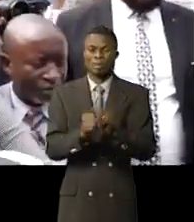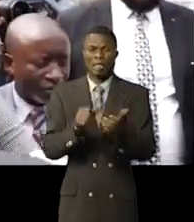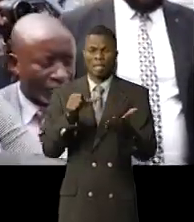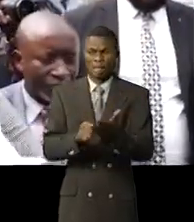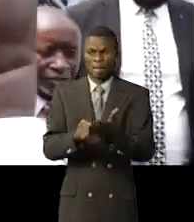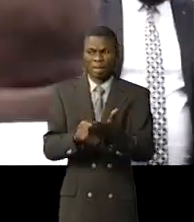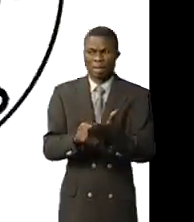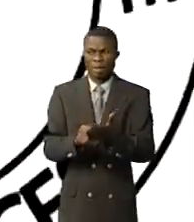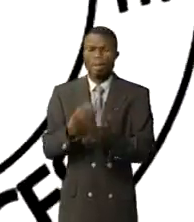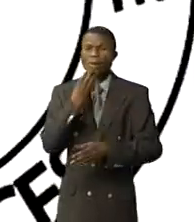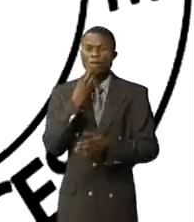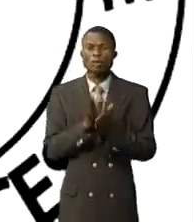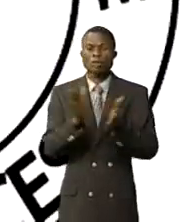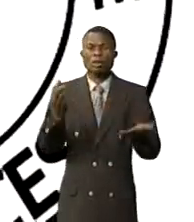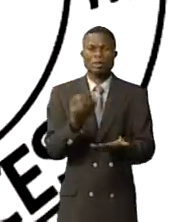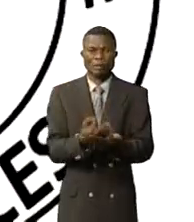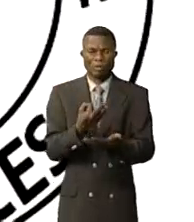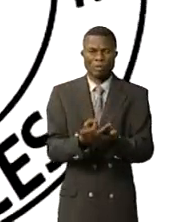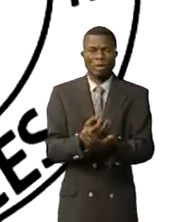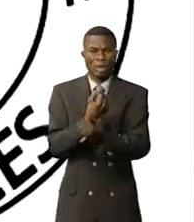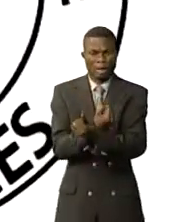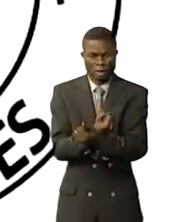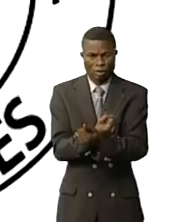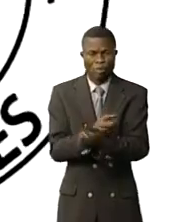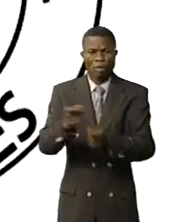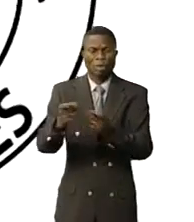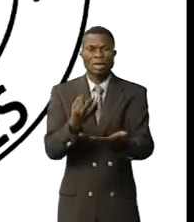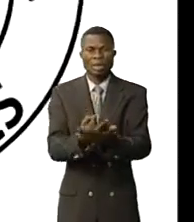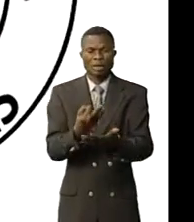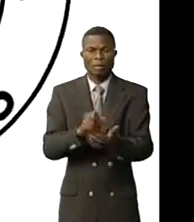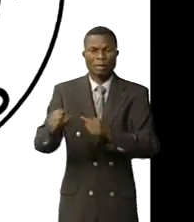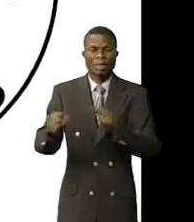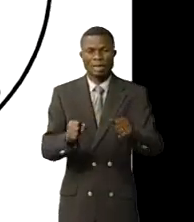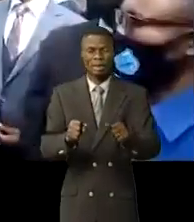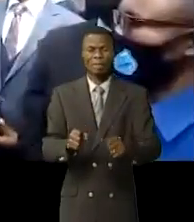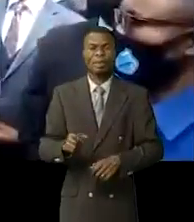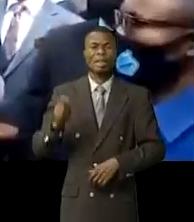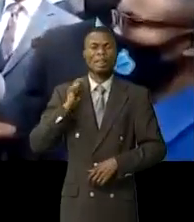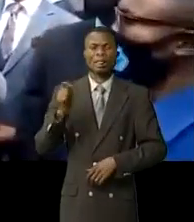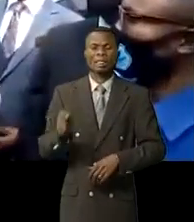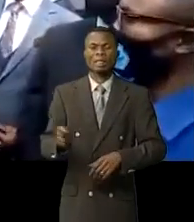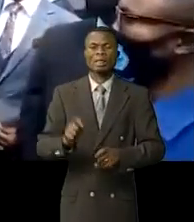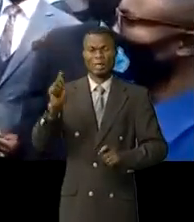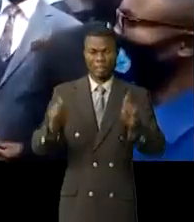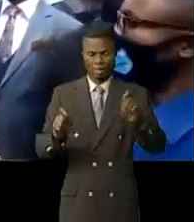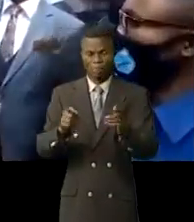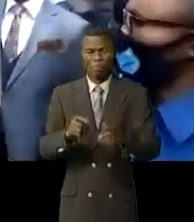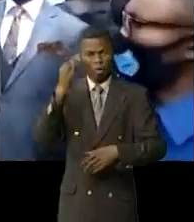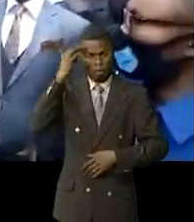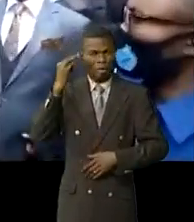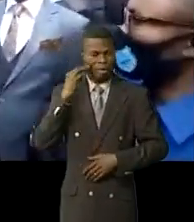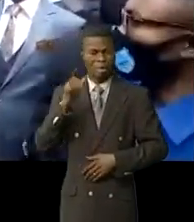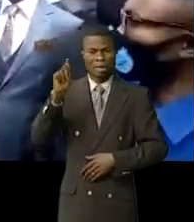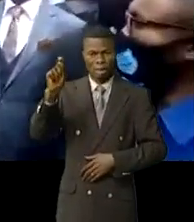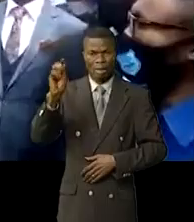correspondance de l'Inspection générale des finances sur le respect de la gestion de fonds du TENAFEP par voie bancaire. Selon le ministre Tony Mwamba